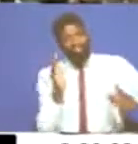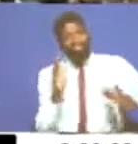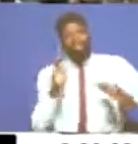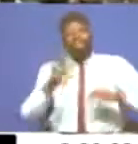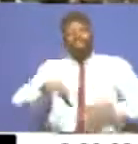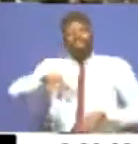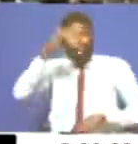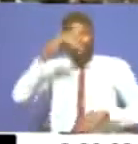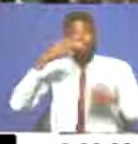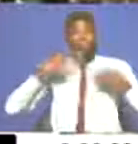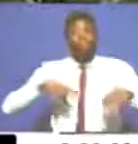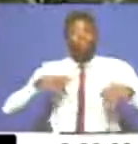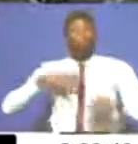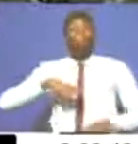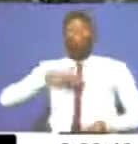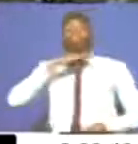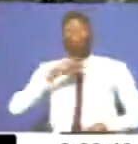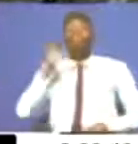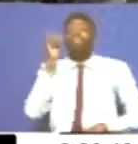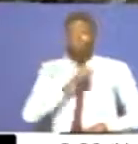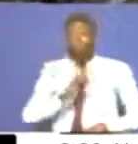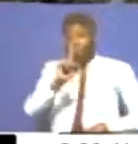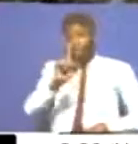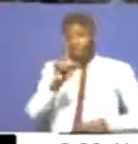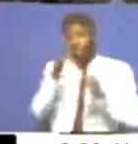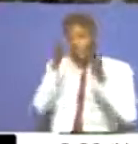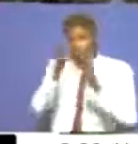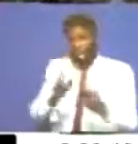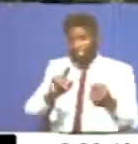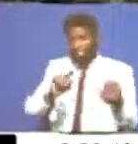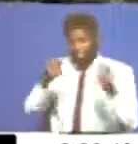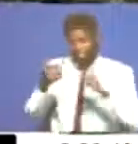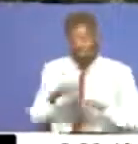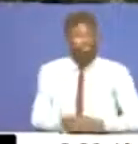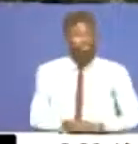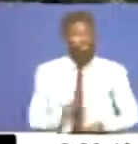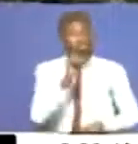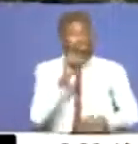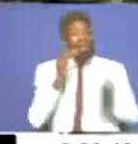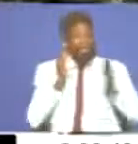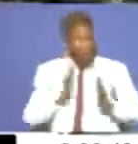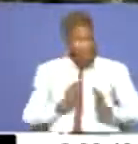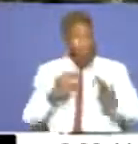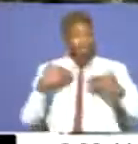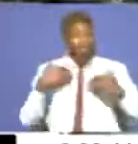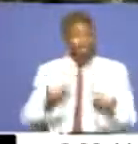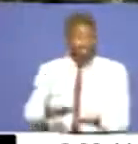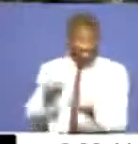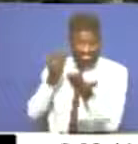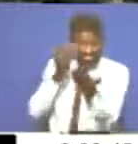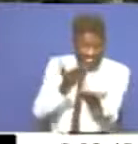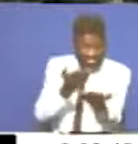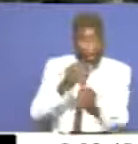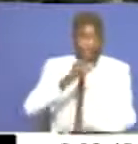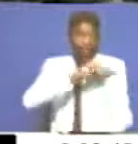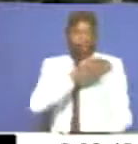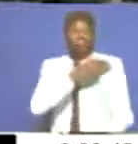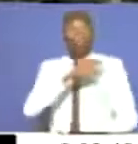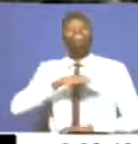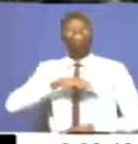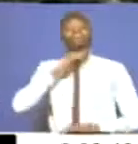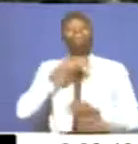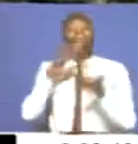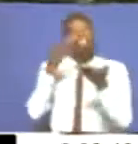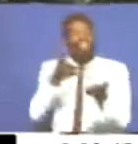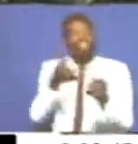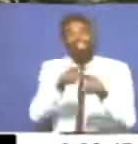wamekufa na moja ni injured. Mwili ya mtu moja tumepeleka paka Lodengo dispensary hapo, akaaka hapo. Na tumeshaweka jana mwili